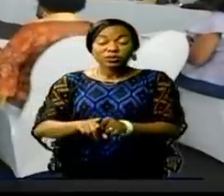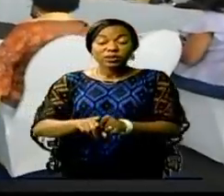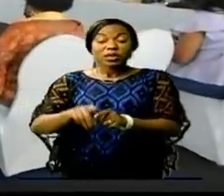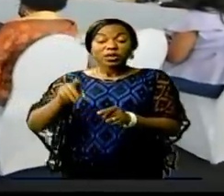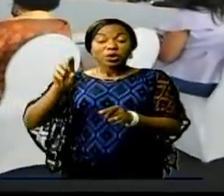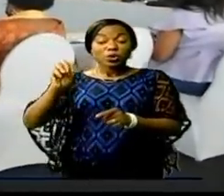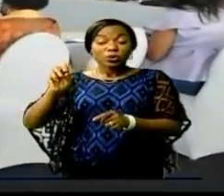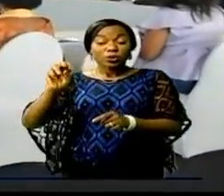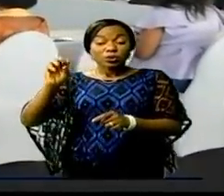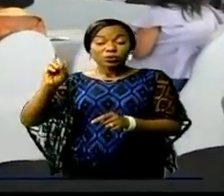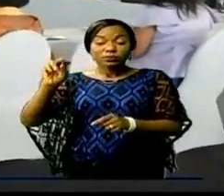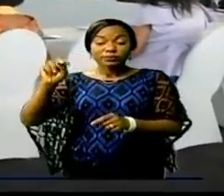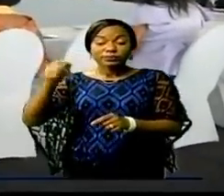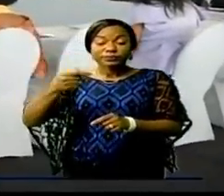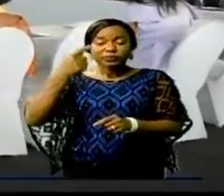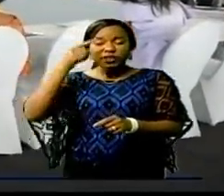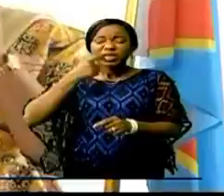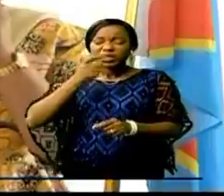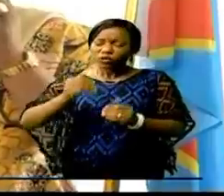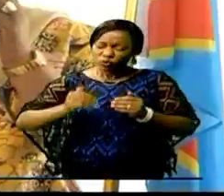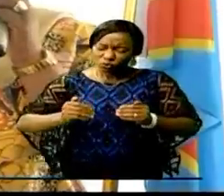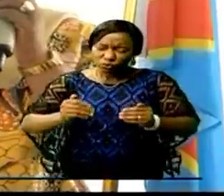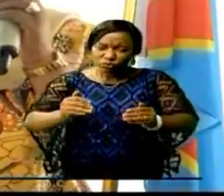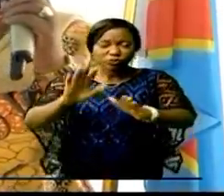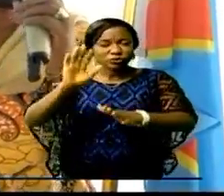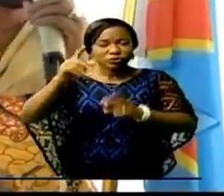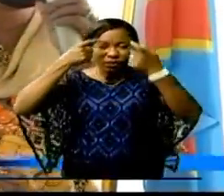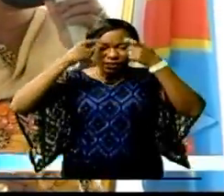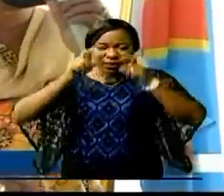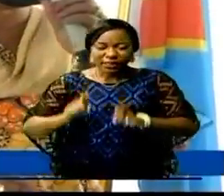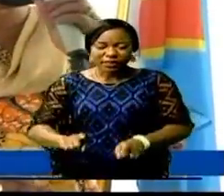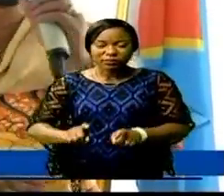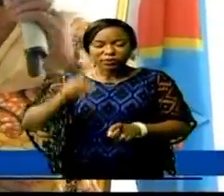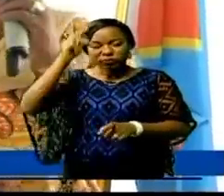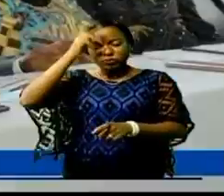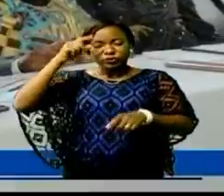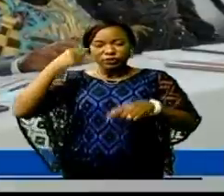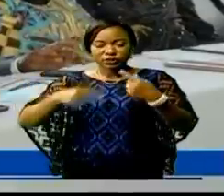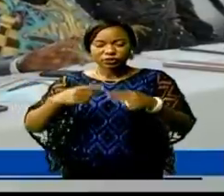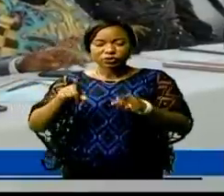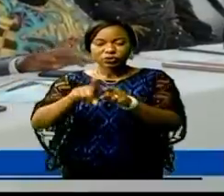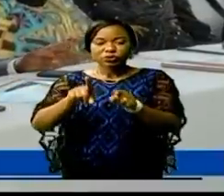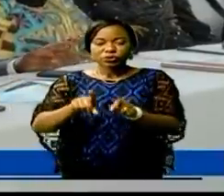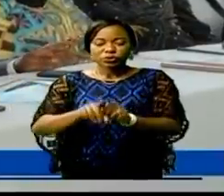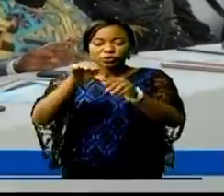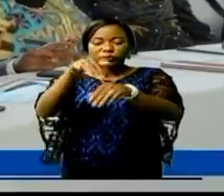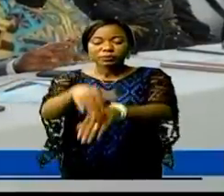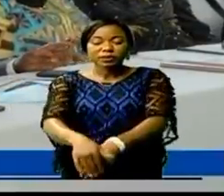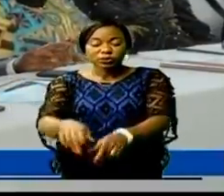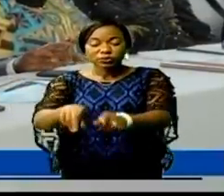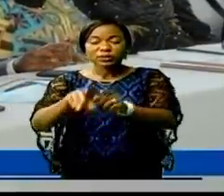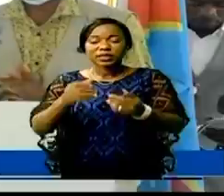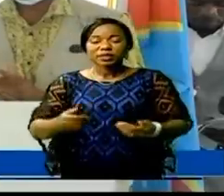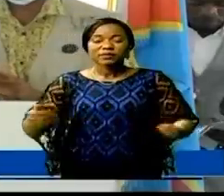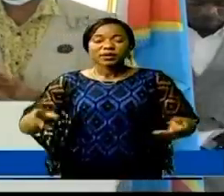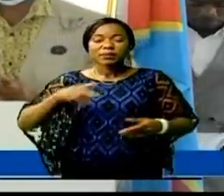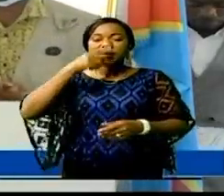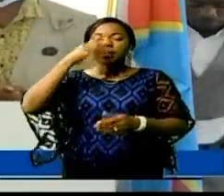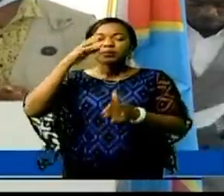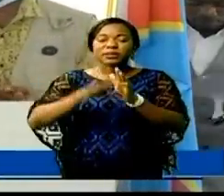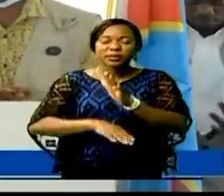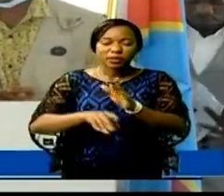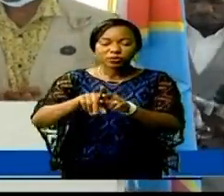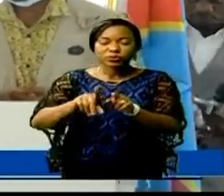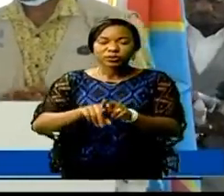gouvernement de poursuivre son engagement politique sur ces sujets. Des discussions auxquelles ont pris part les enfants parlementaires et